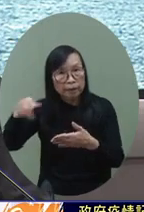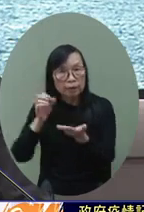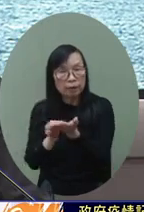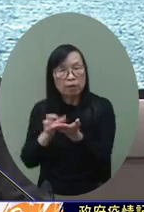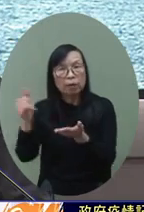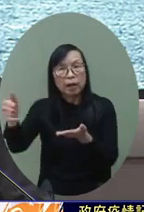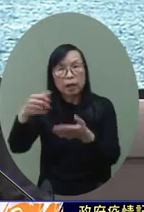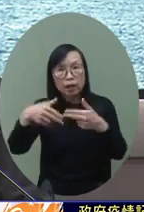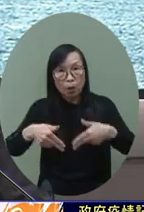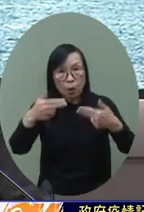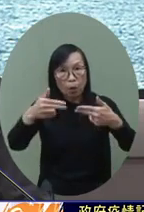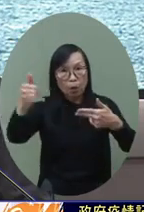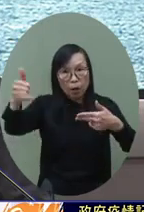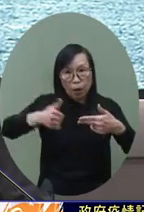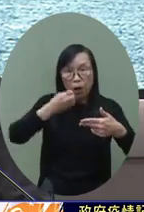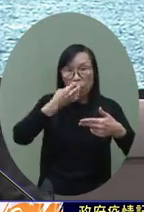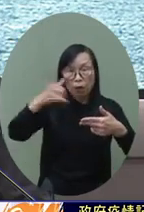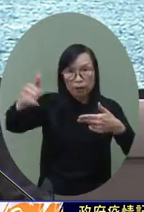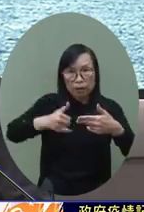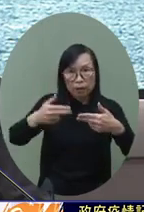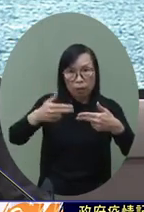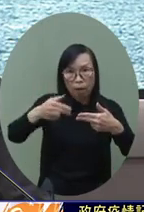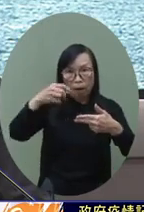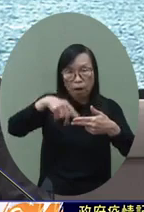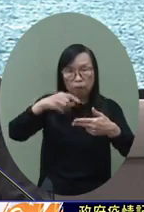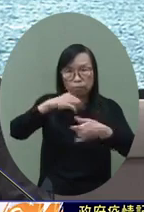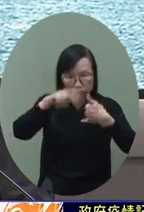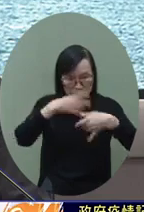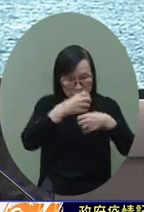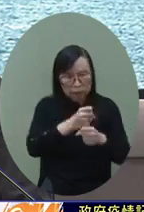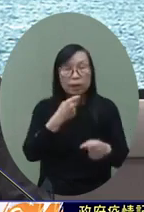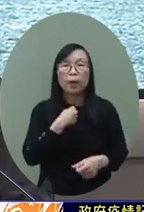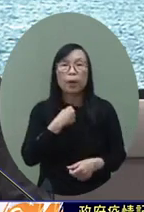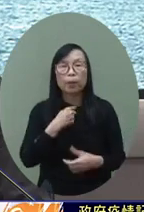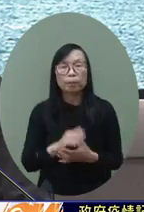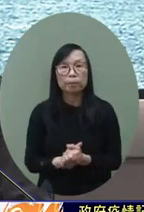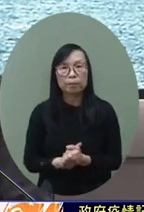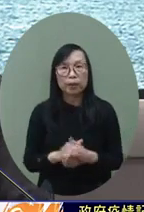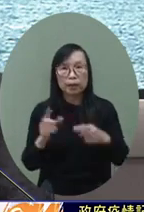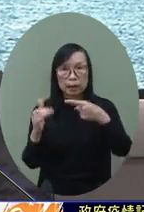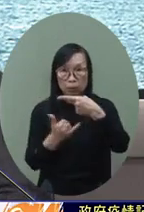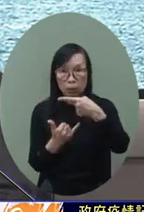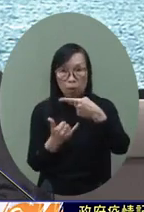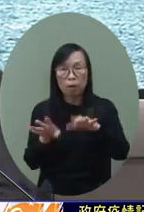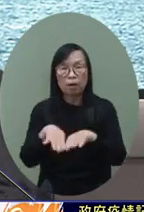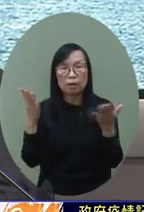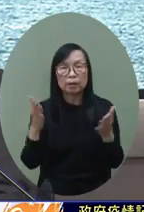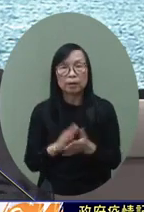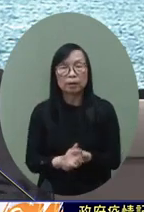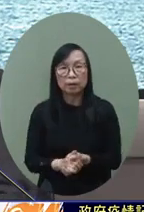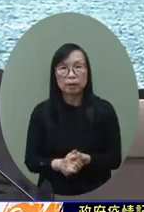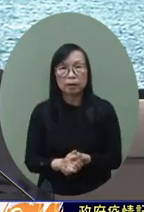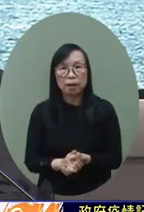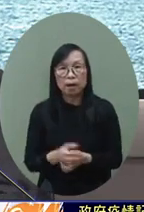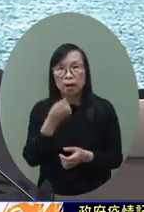關口入嚟香港嘅時候咧，都需要做一個測試。咁所以咧，喺1月6號開始咧，若果一啲香